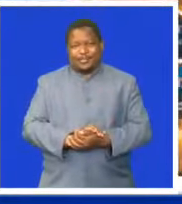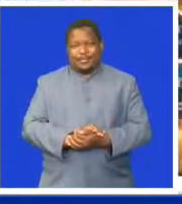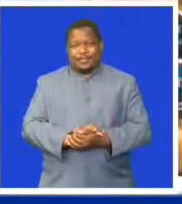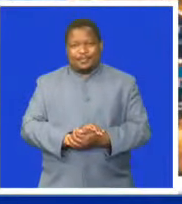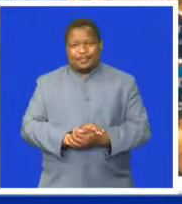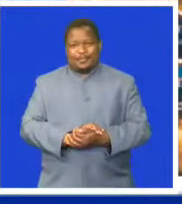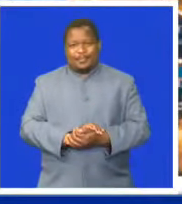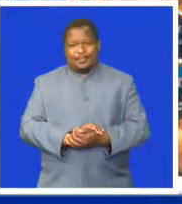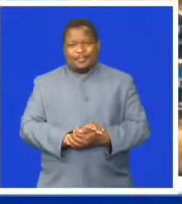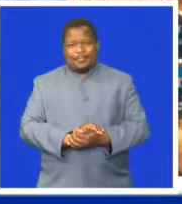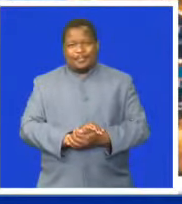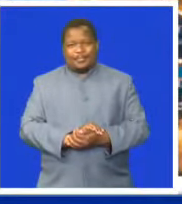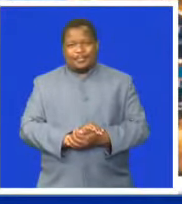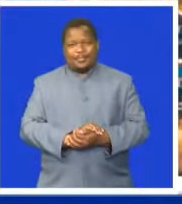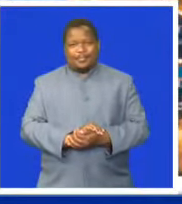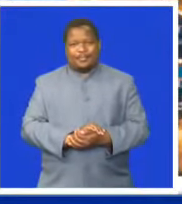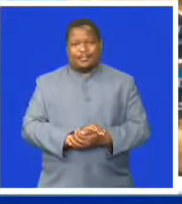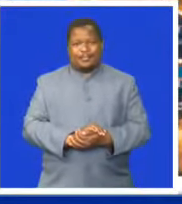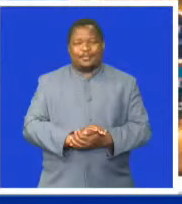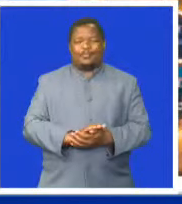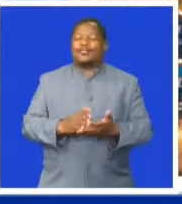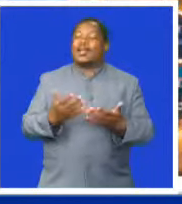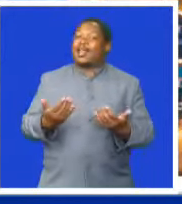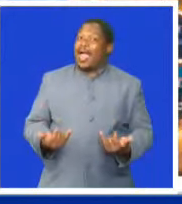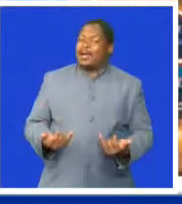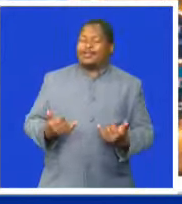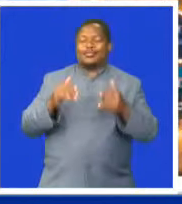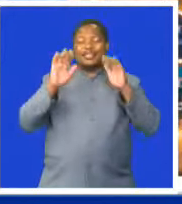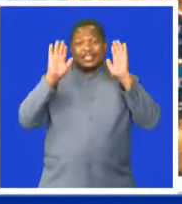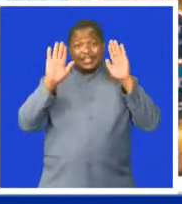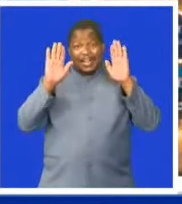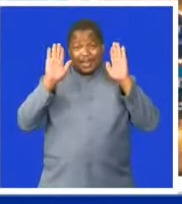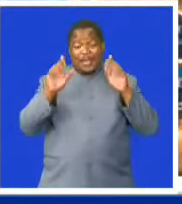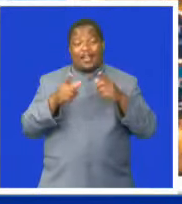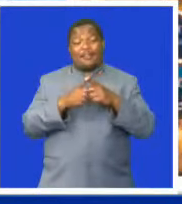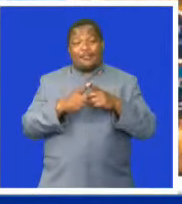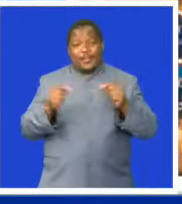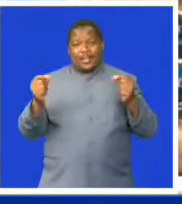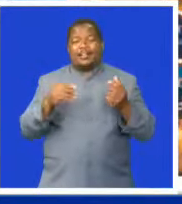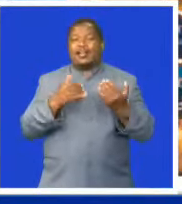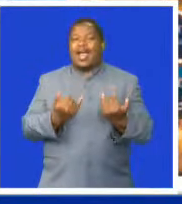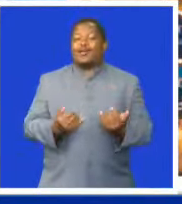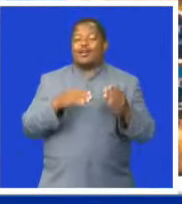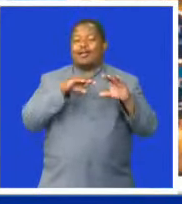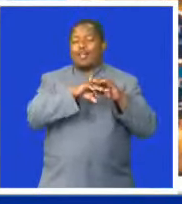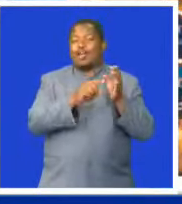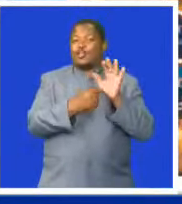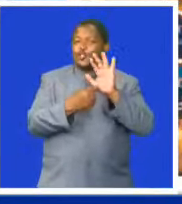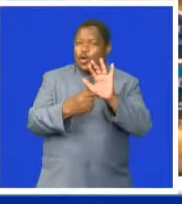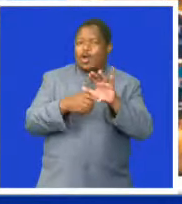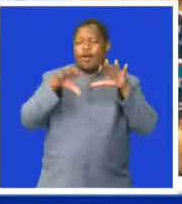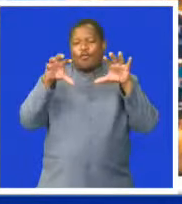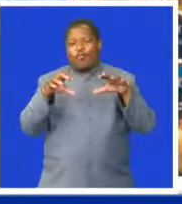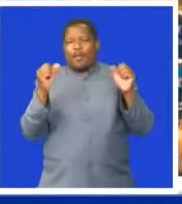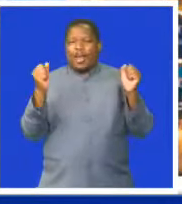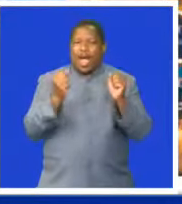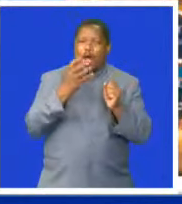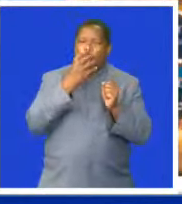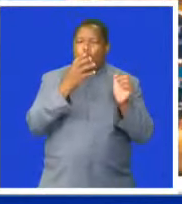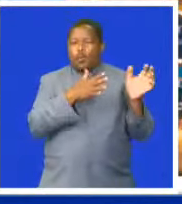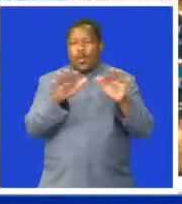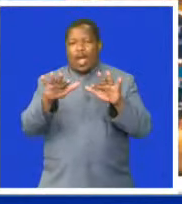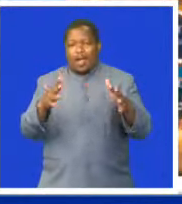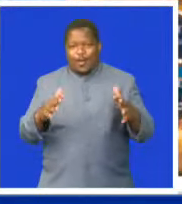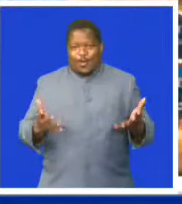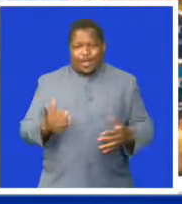Masatla mahleti kucalata nsimbi yesikhombisa standshiya nelizinga lekubanza nekushisa lamadolobha akithi lakhethiwe lakusasa ngaleto sisingo